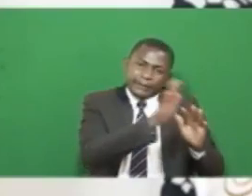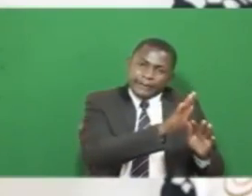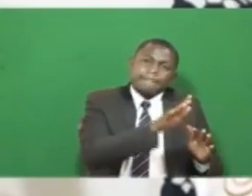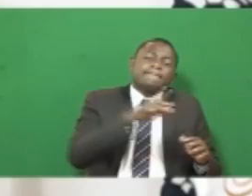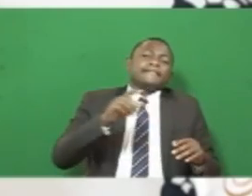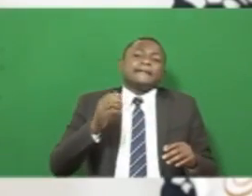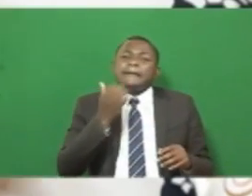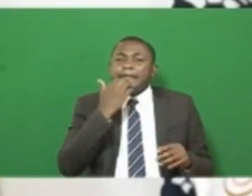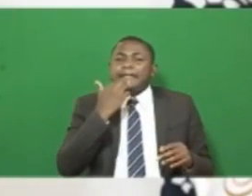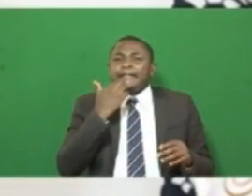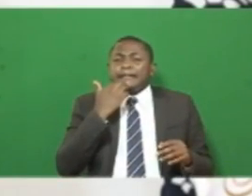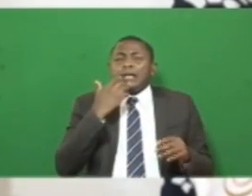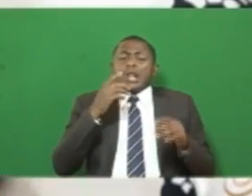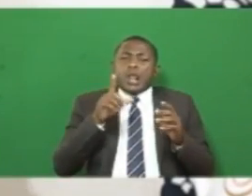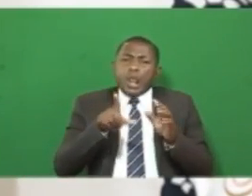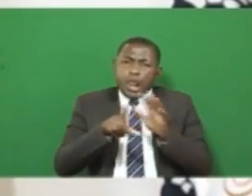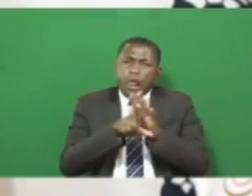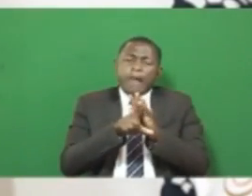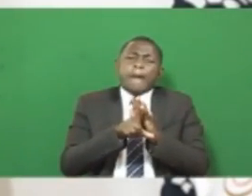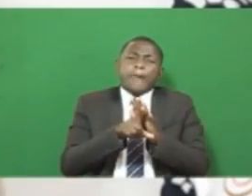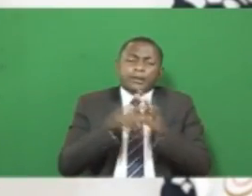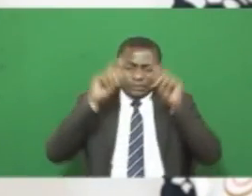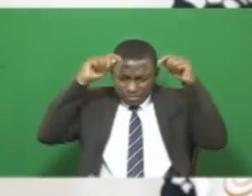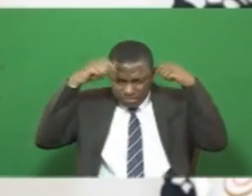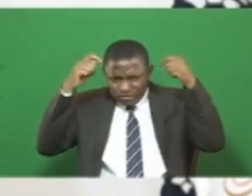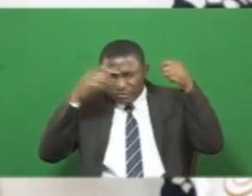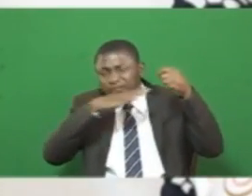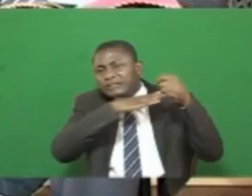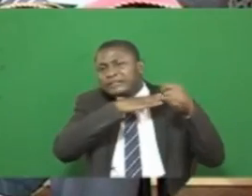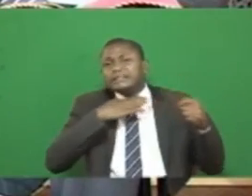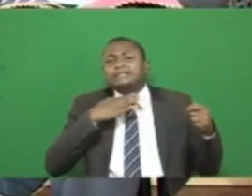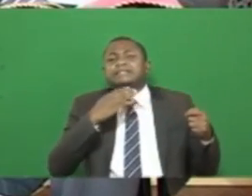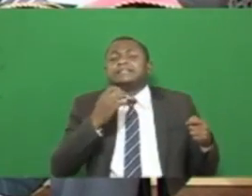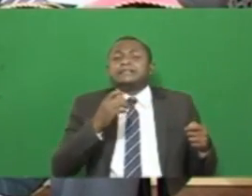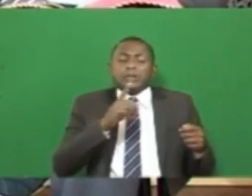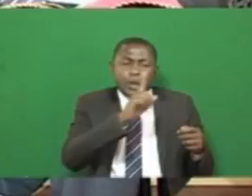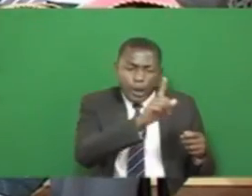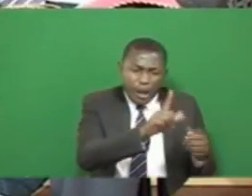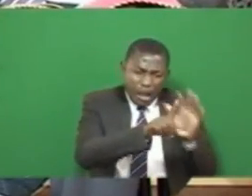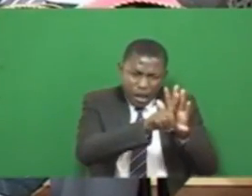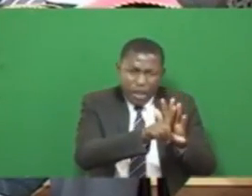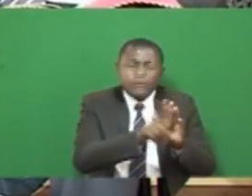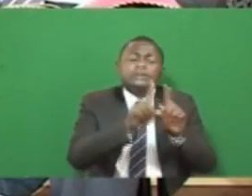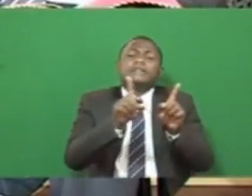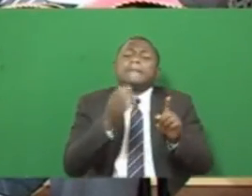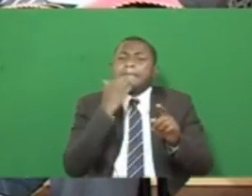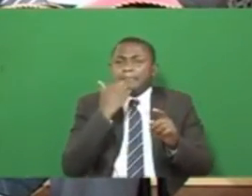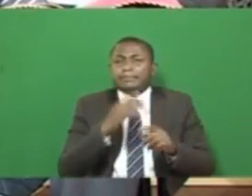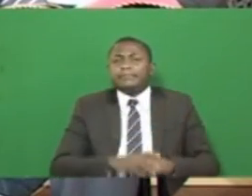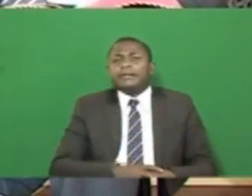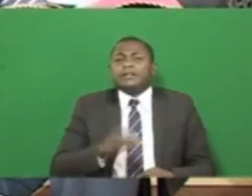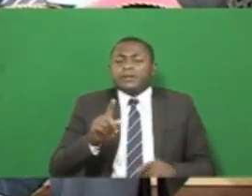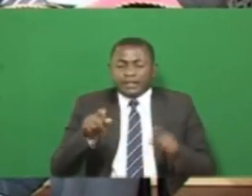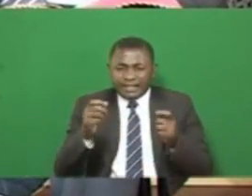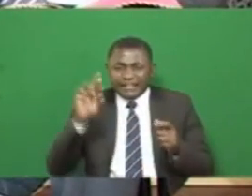Murairo achireva maceremonial laws ekupira mutemberi. Murairo achireva Old Testament yese. Alright. Wapabataka. Hande futi